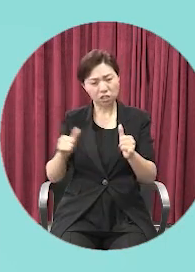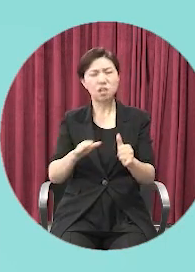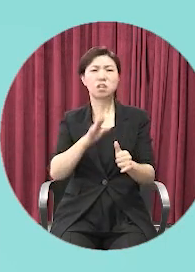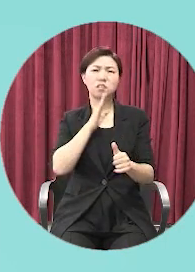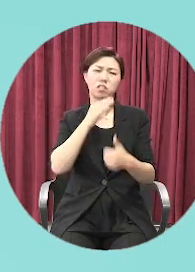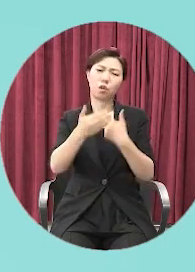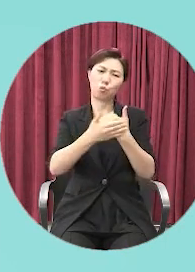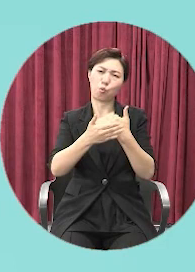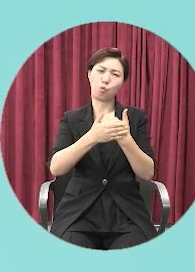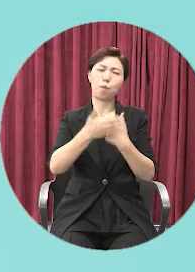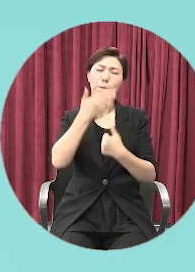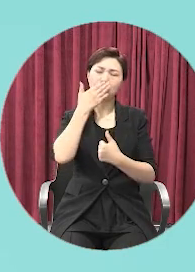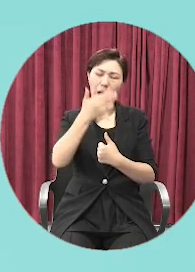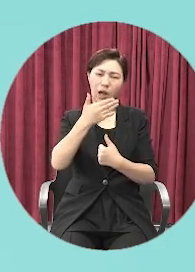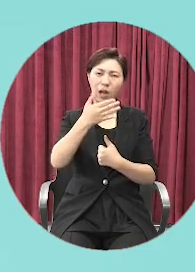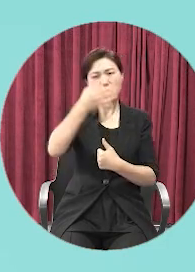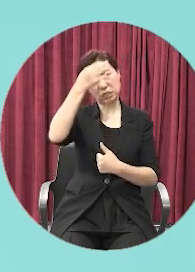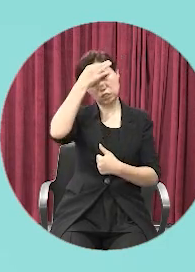그런 생각이 들어서